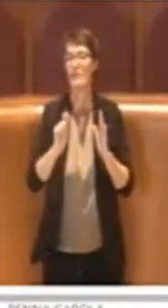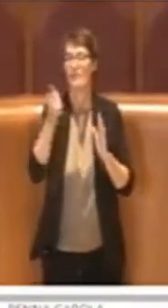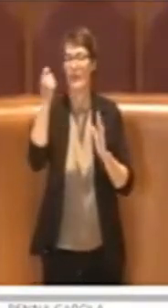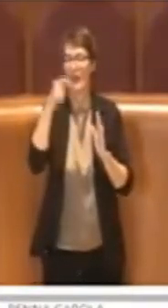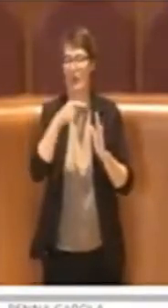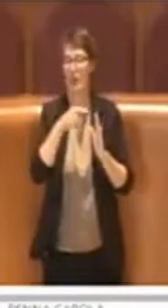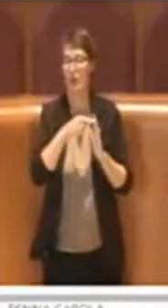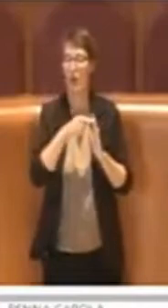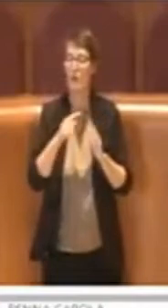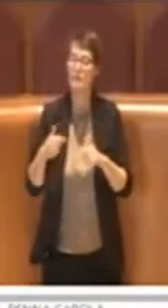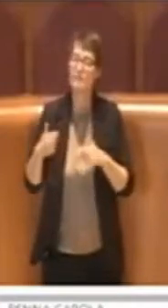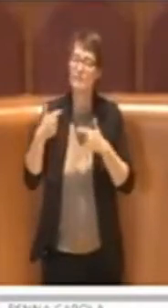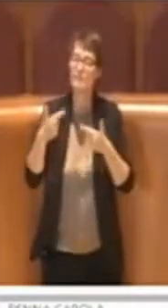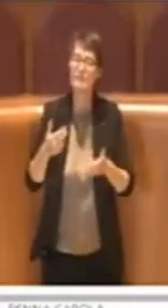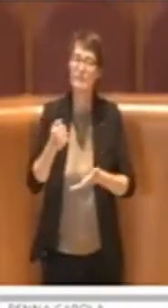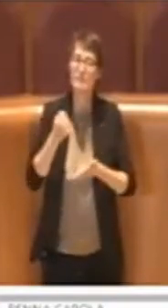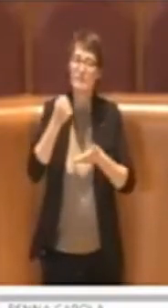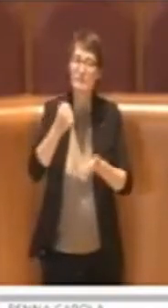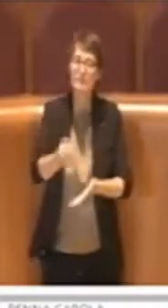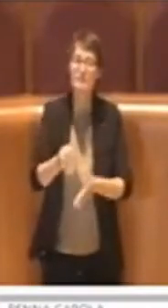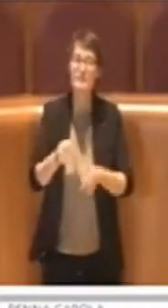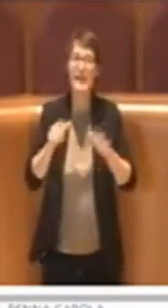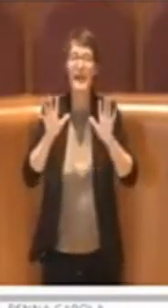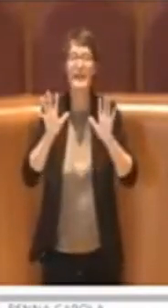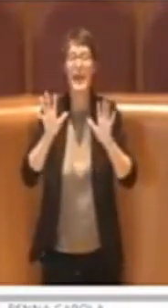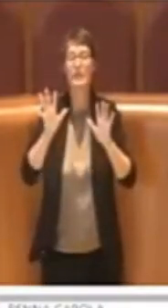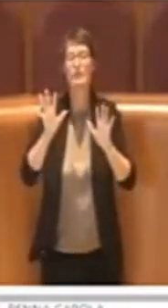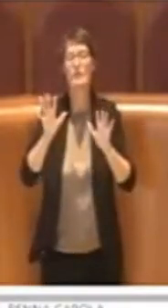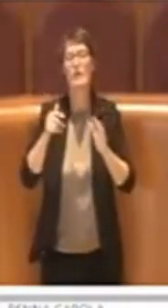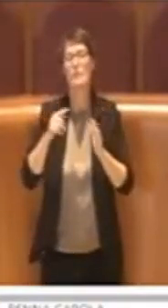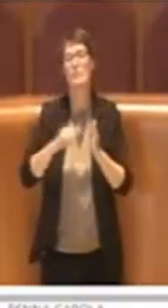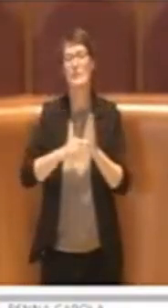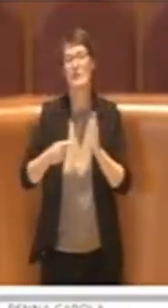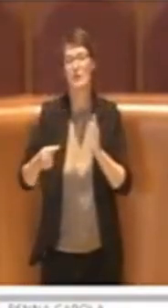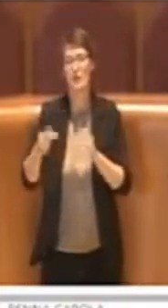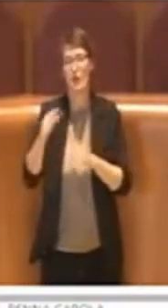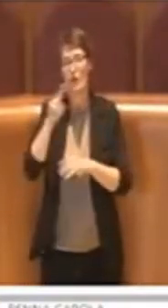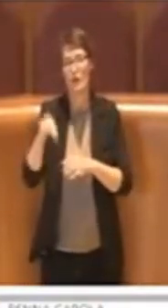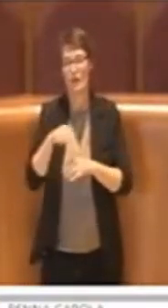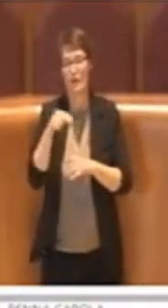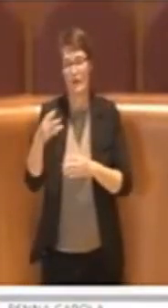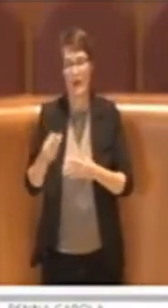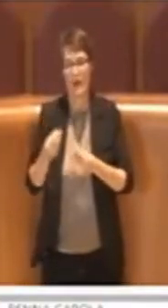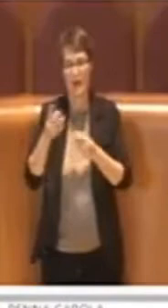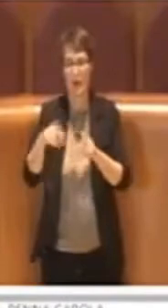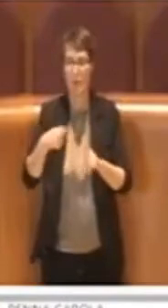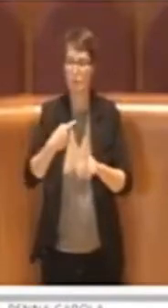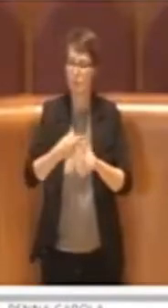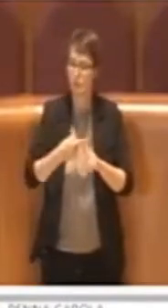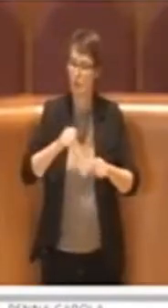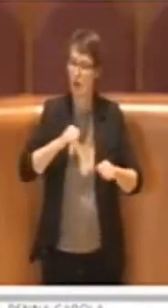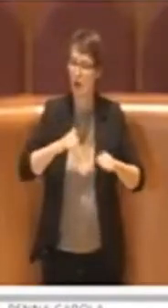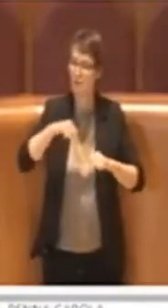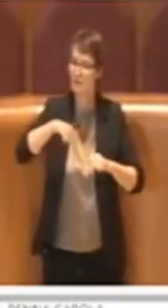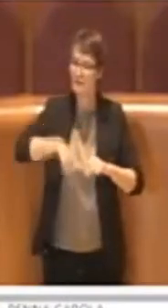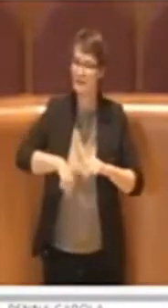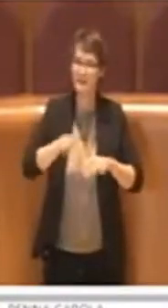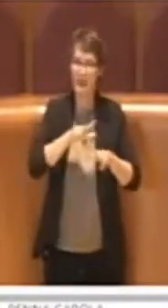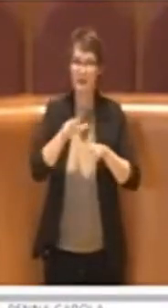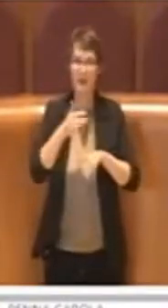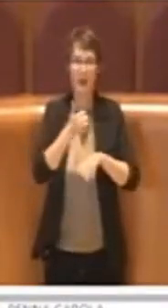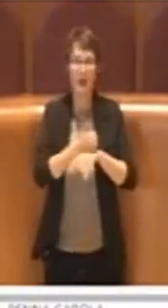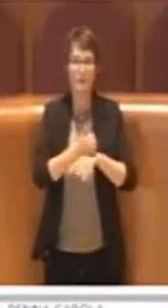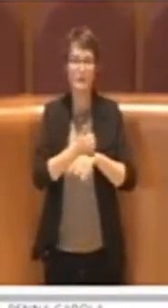contributo di 10 milioni di euro a cui poi si sommano circa 5 milioni che metterà invece l'amministrazione capitolina.